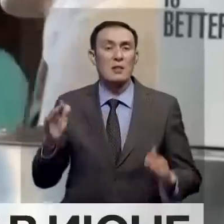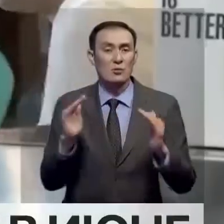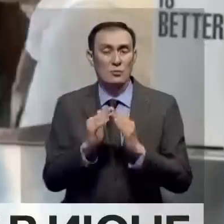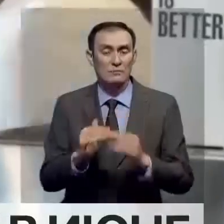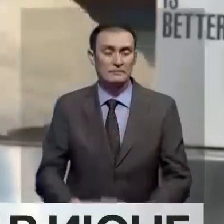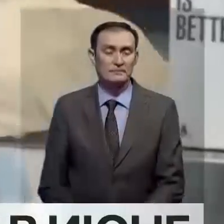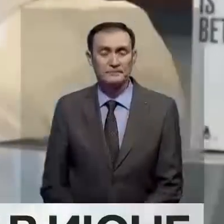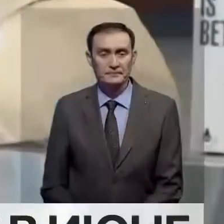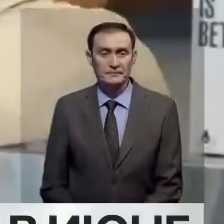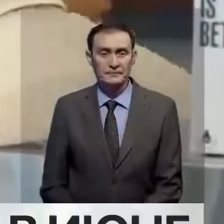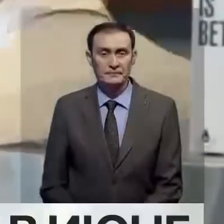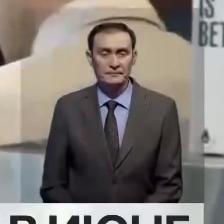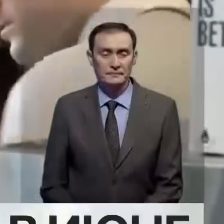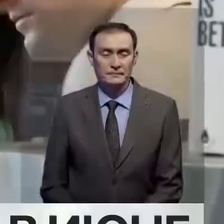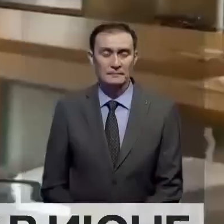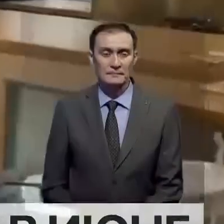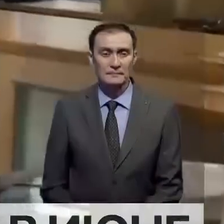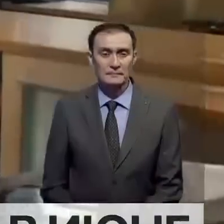дом.